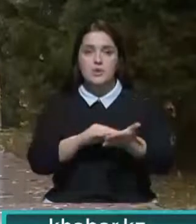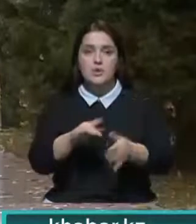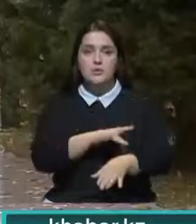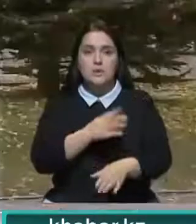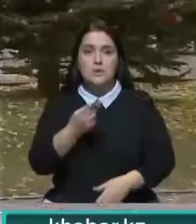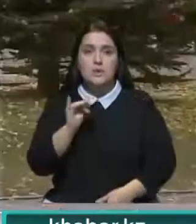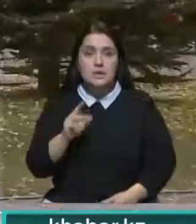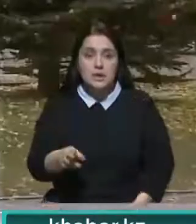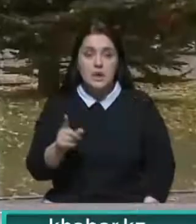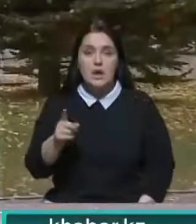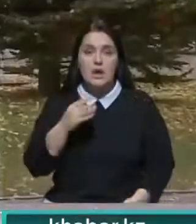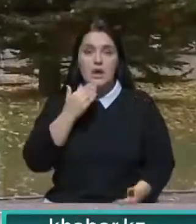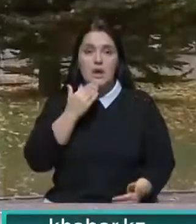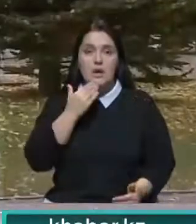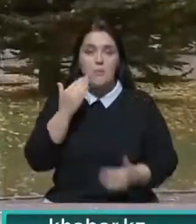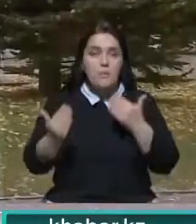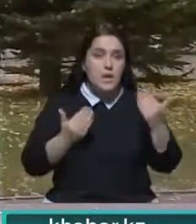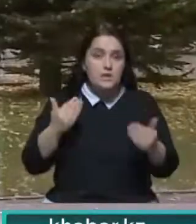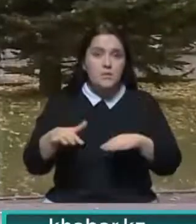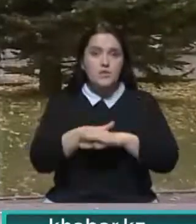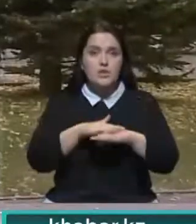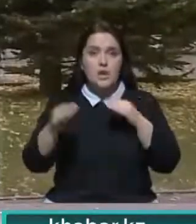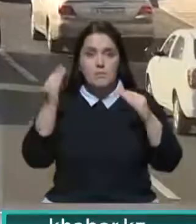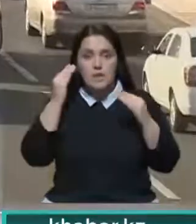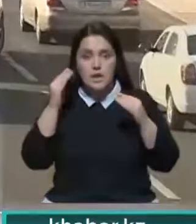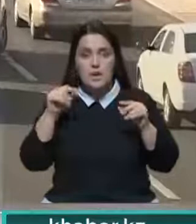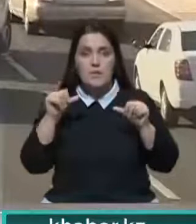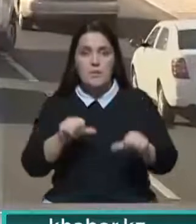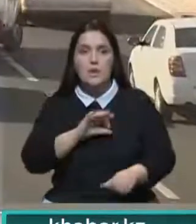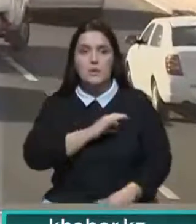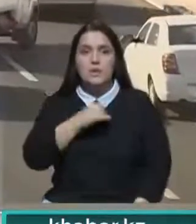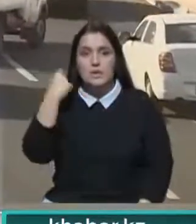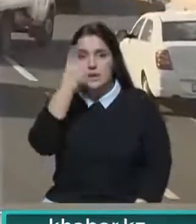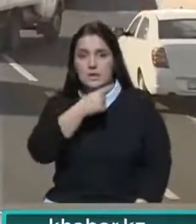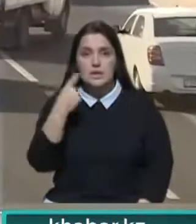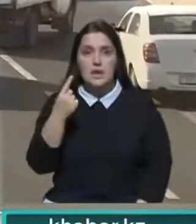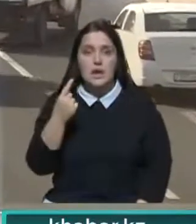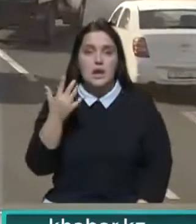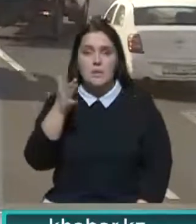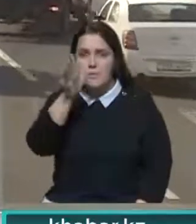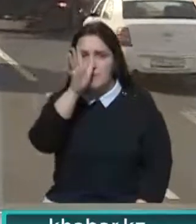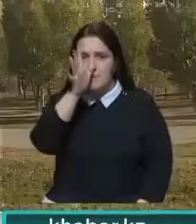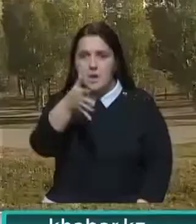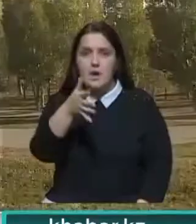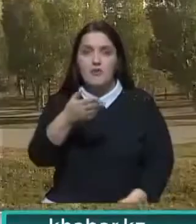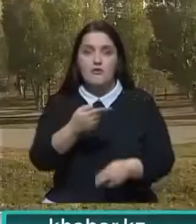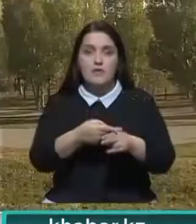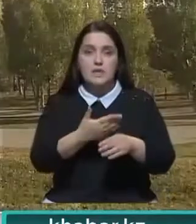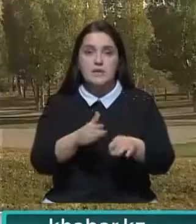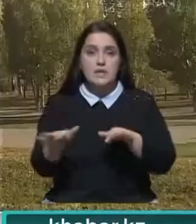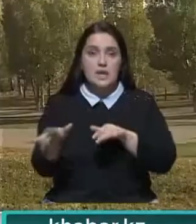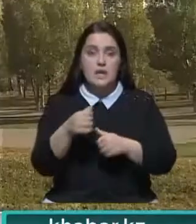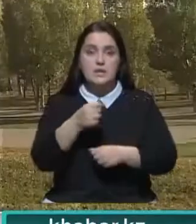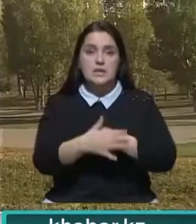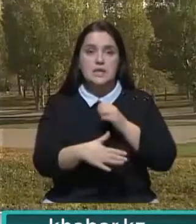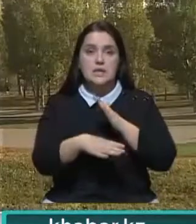в пресс-службе ЦИК там напомнили опрос общественного мнения вправе проводить юридические лица имеющие не менее пяти лет опыта в этой сфере